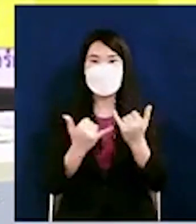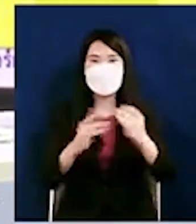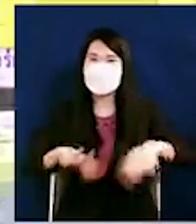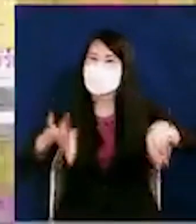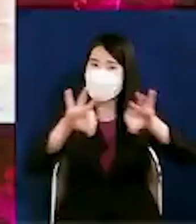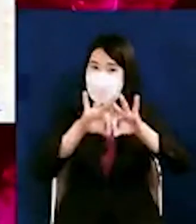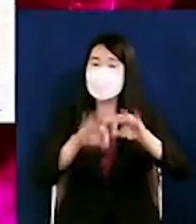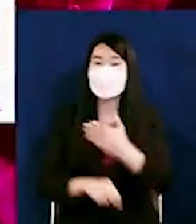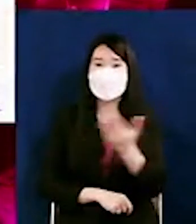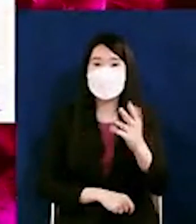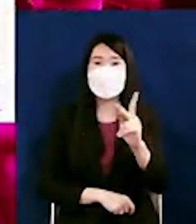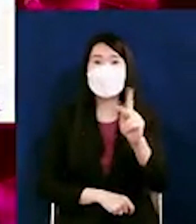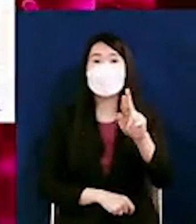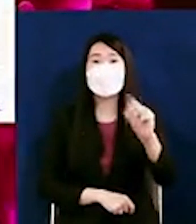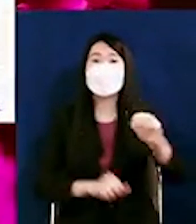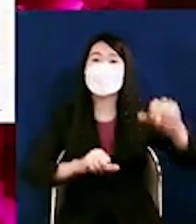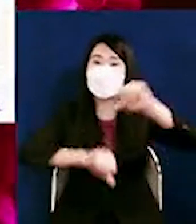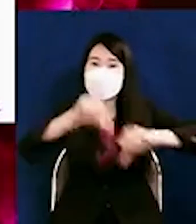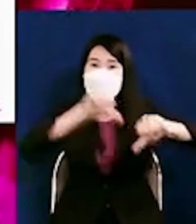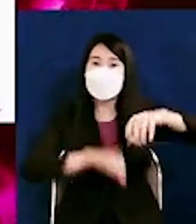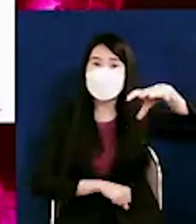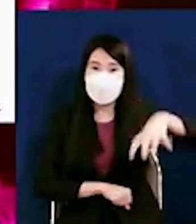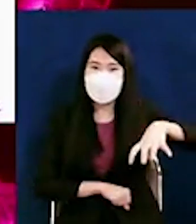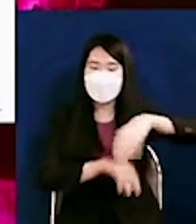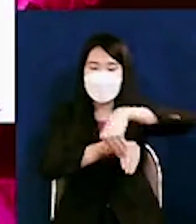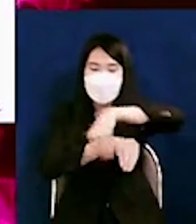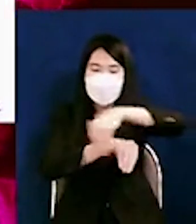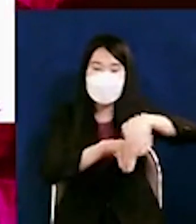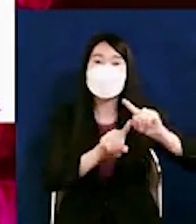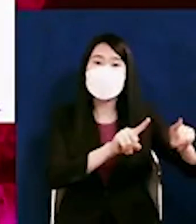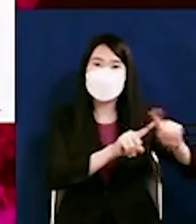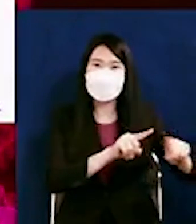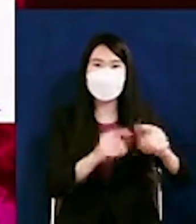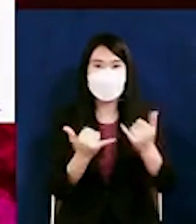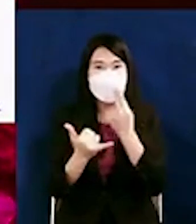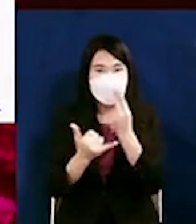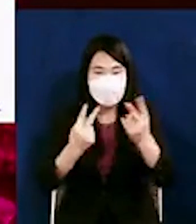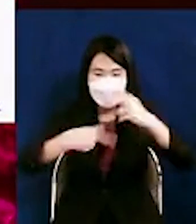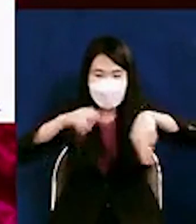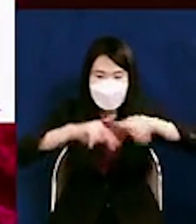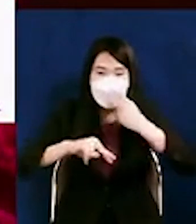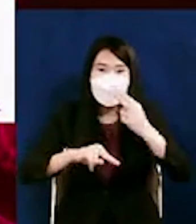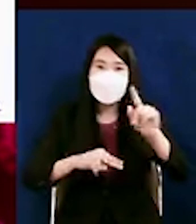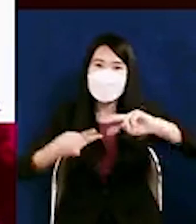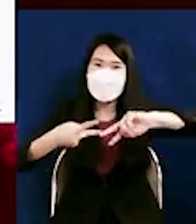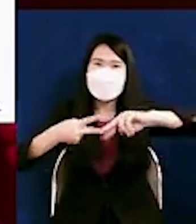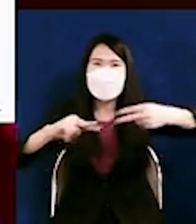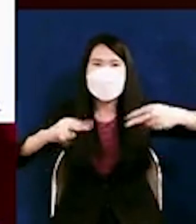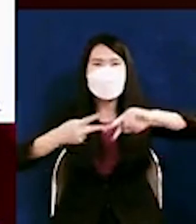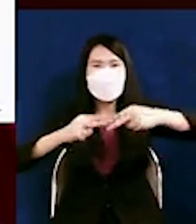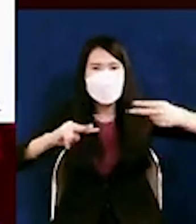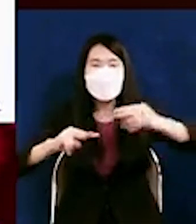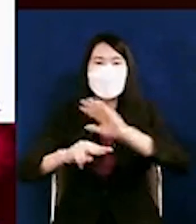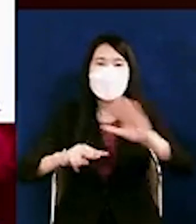ที่ทางกรมวิทยาศาสตร์การแพทย์ร่วมกับเครือข่ายทั้งหลายได้มีการตรวจนะครับในเรื่องของการกลายพันธุ์